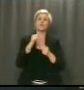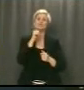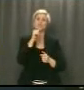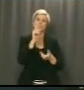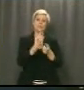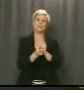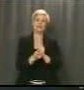kulturstår.